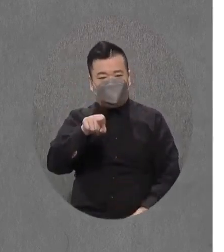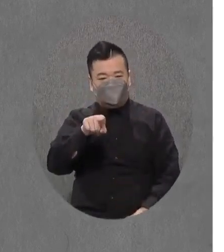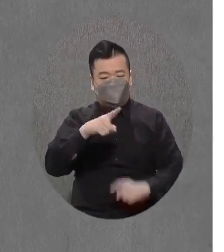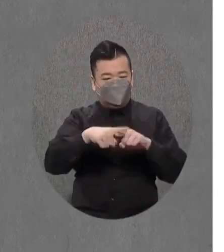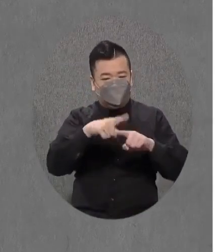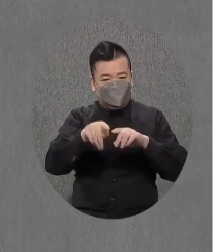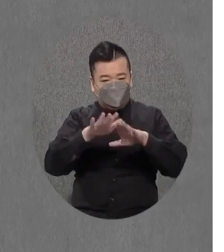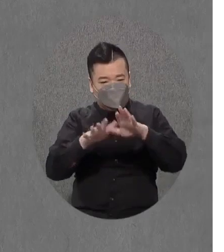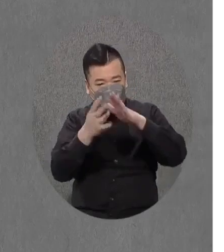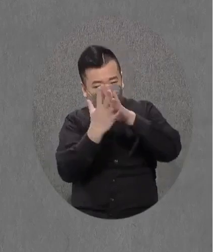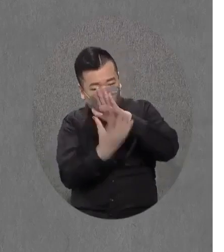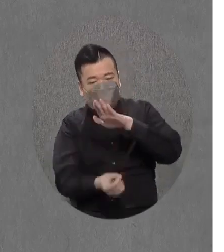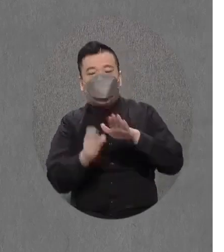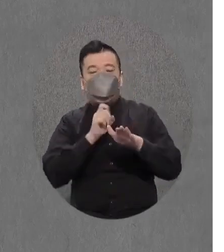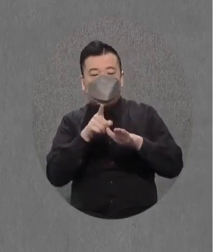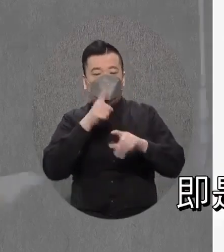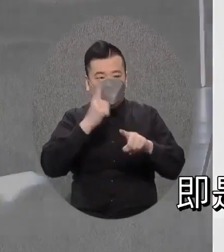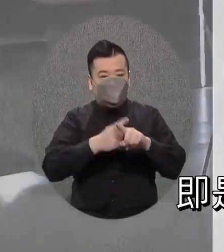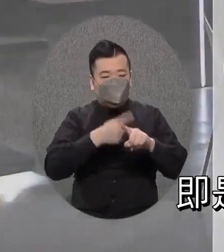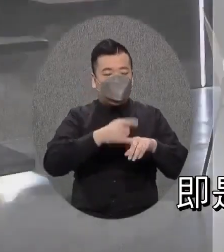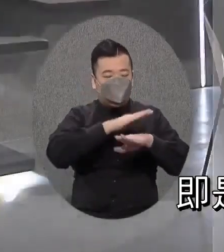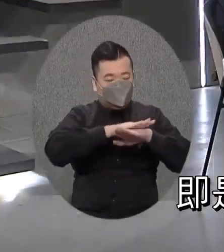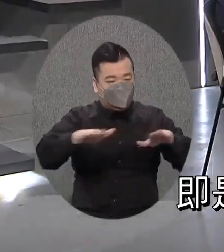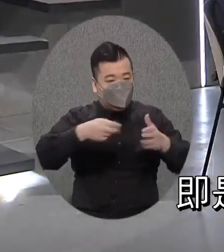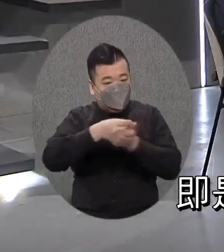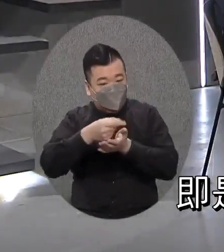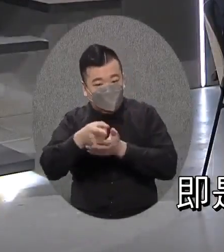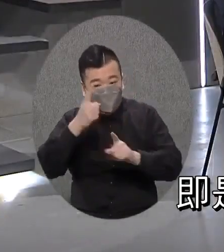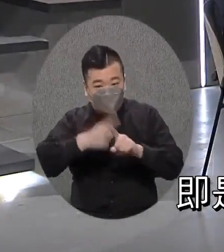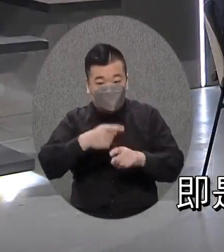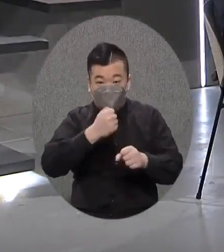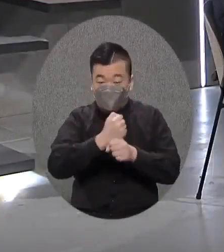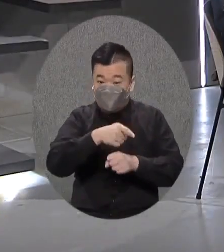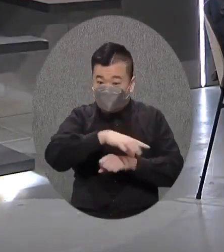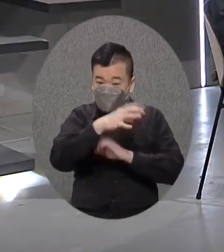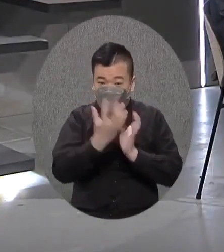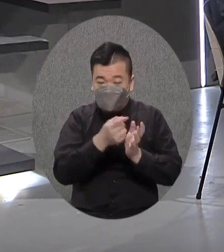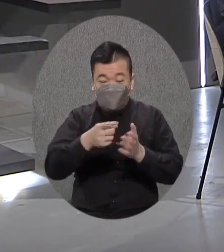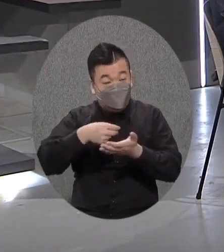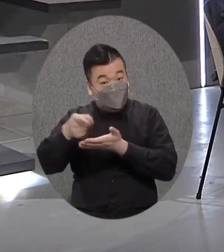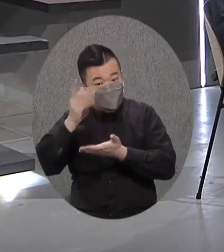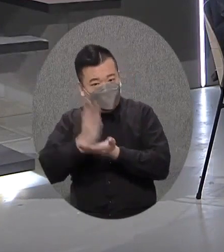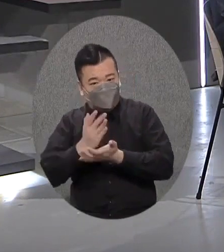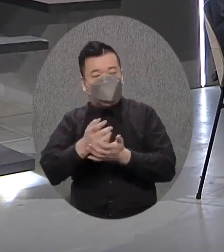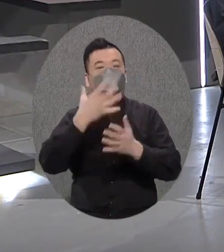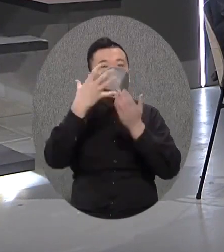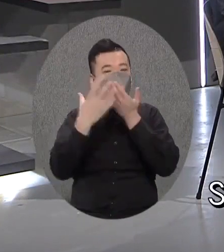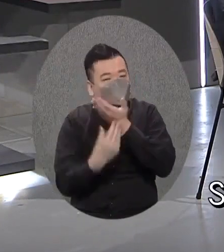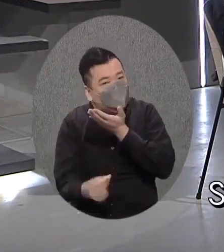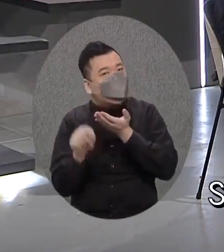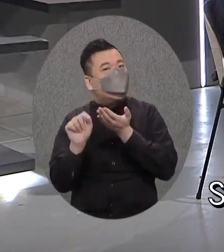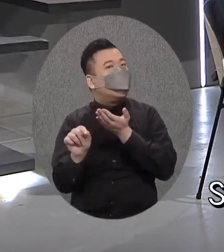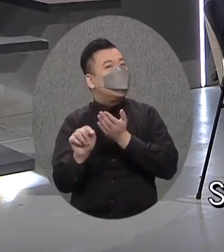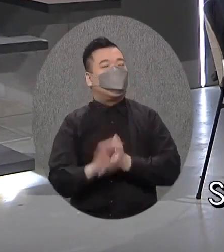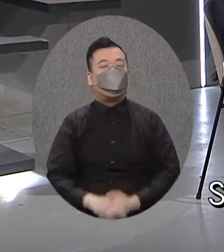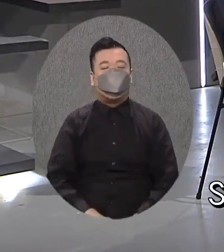木板印文的，其實是一幅版畫來的。 即是整幅都是版畫作品？ 沒錯，並不是畫出來的，是印出來的。 Celia，